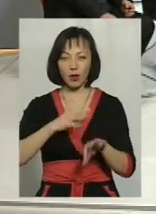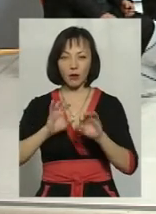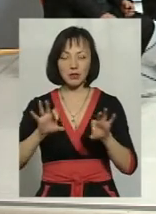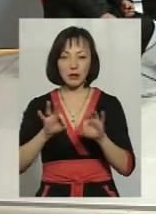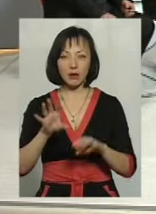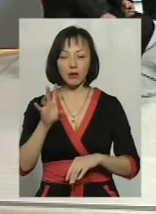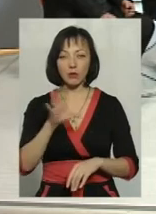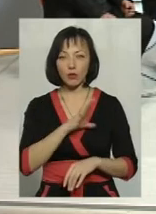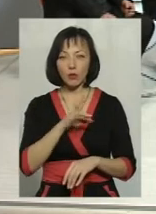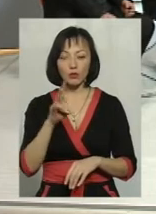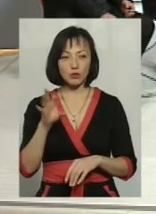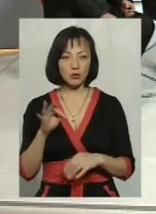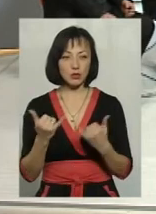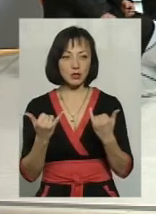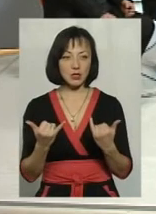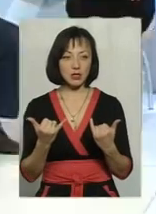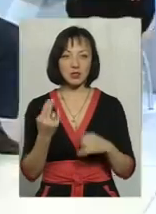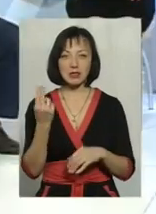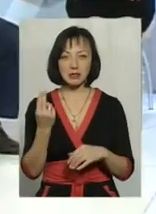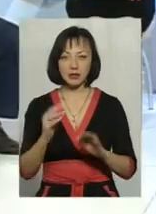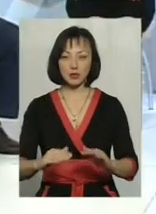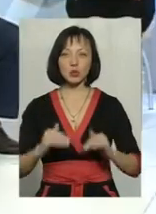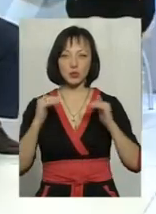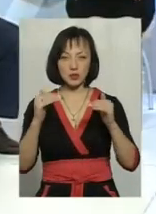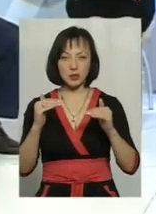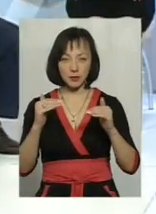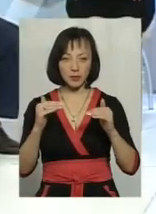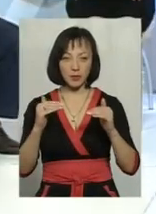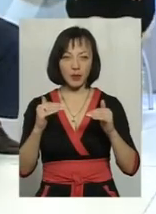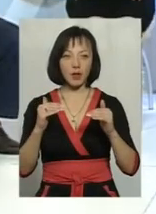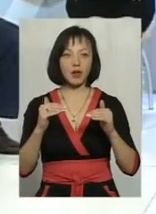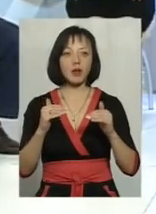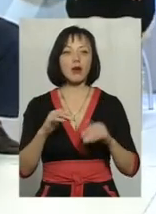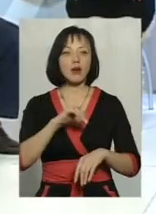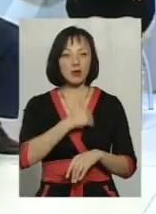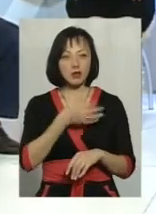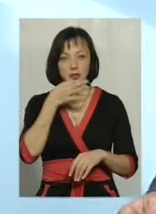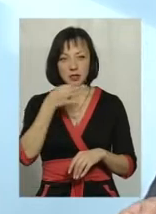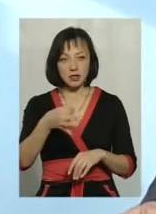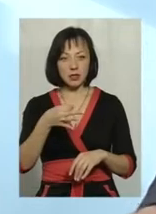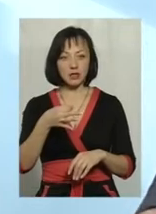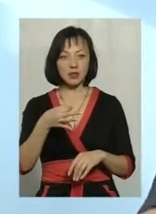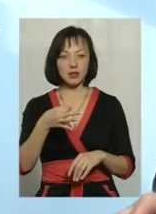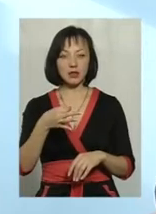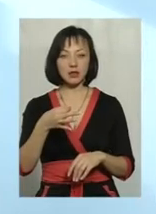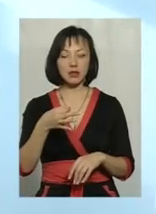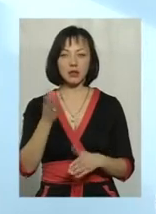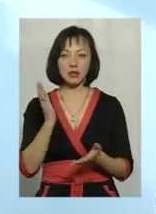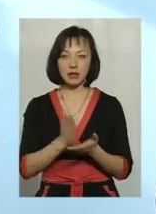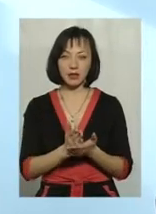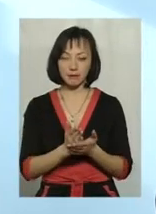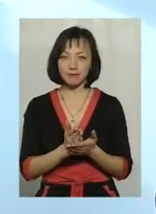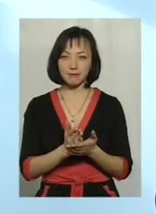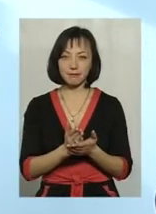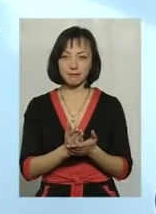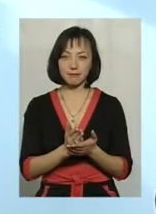але наразі цифри зросли, які я вже називав. Хотів би зазначити, що тут, як кажуть, має місце класика